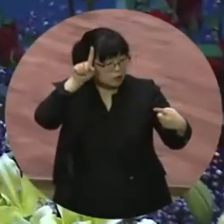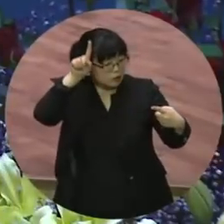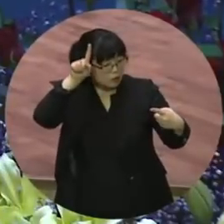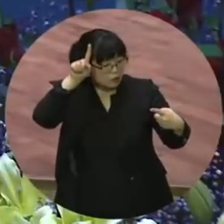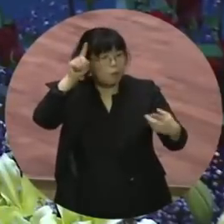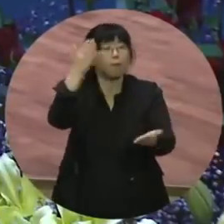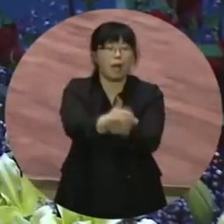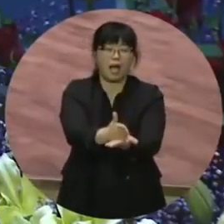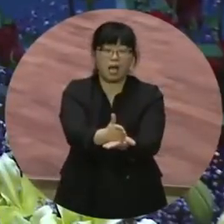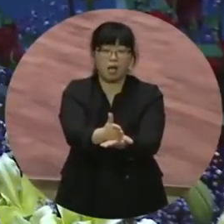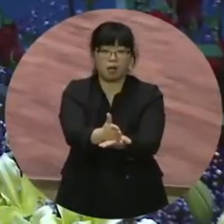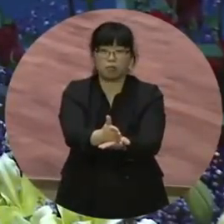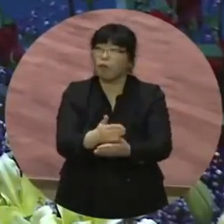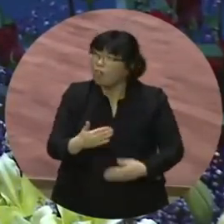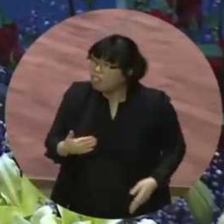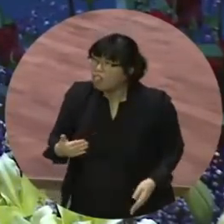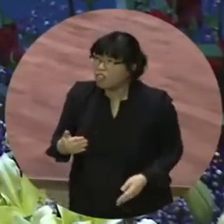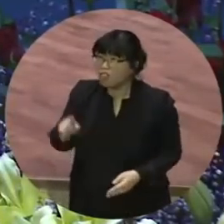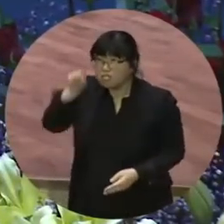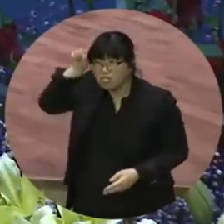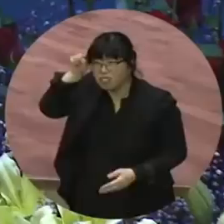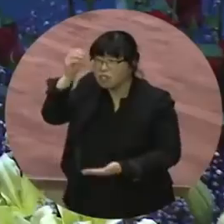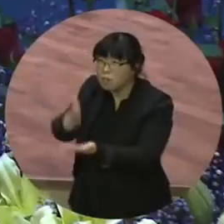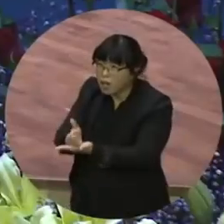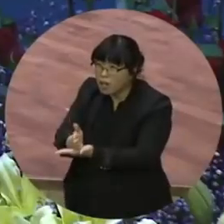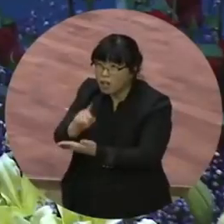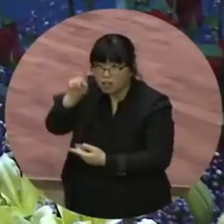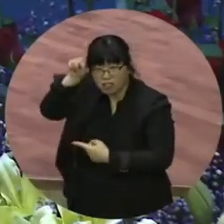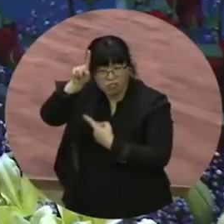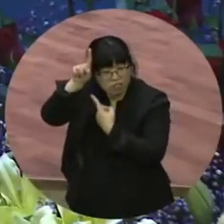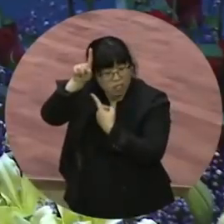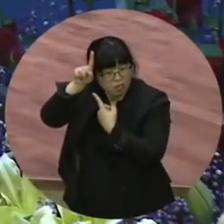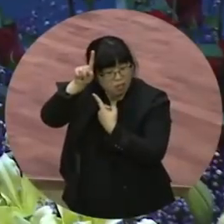받습니다. 절대 암에 안 걸립니다.